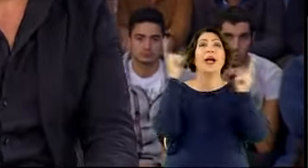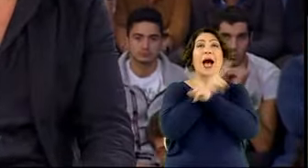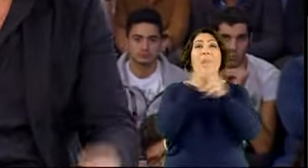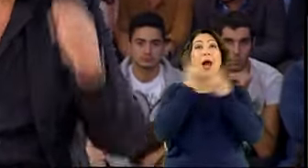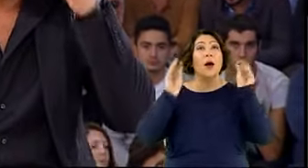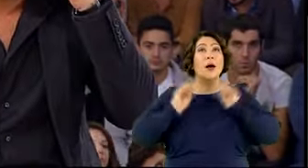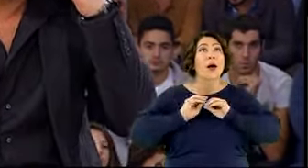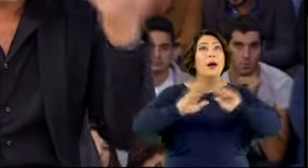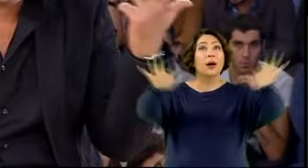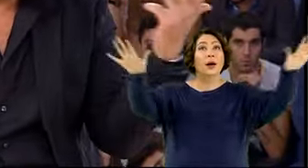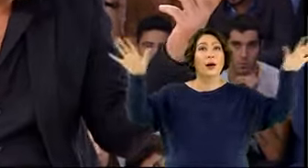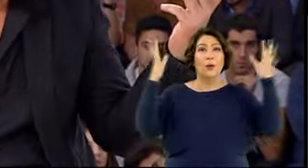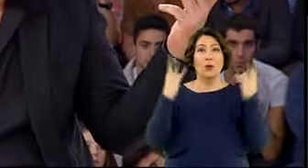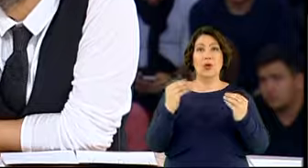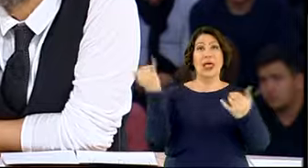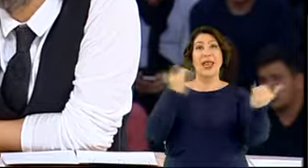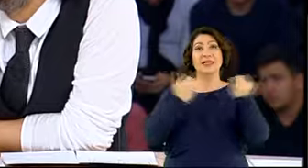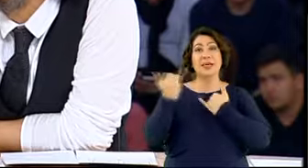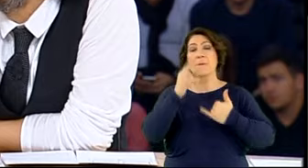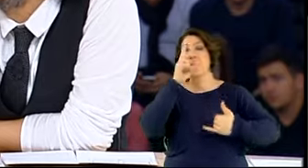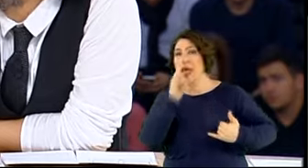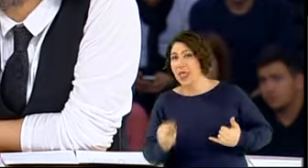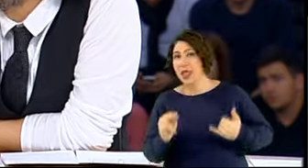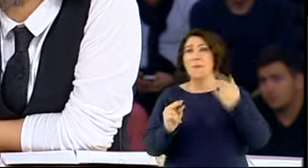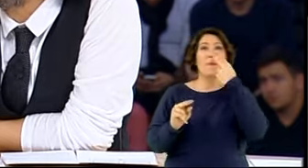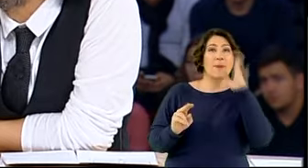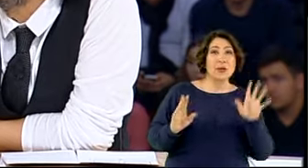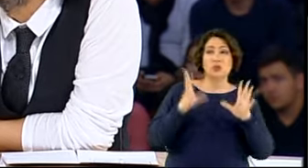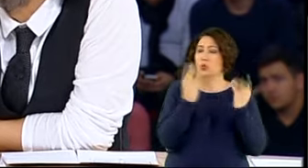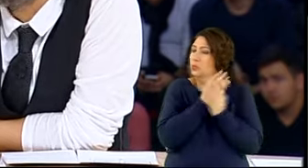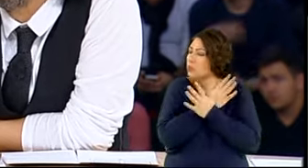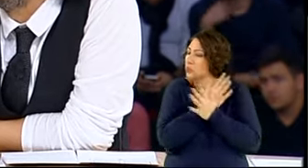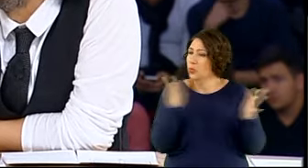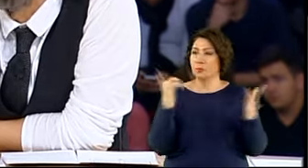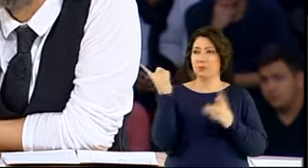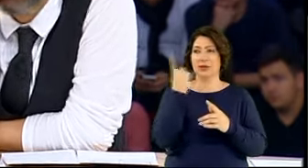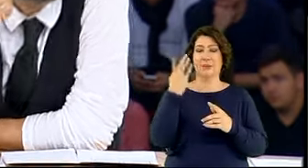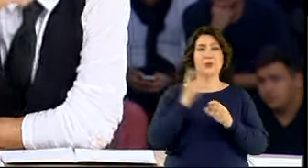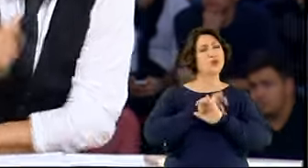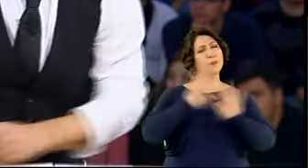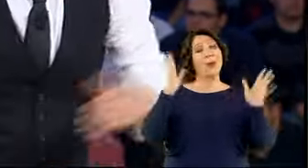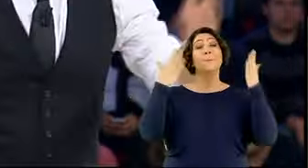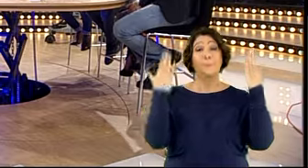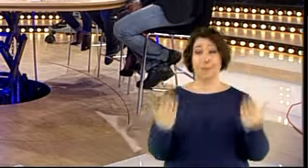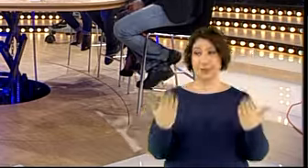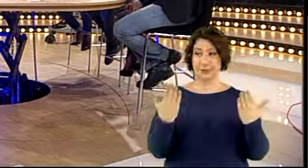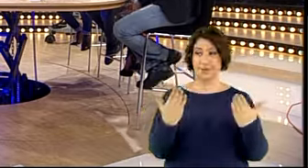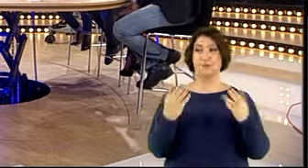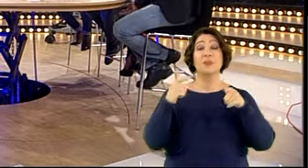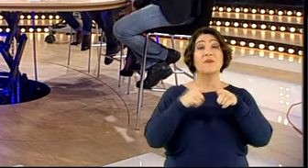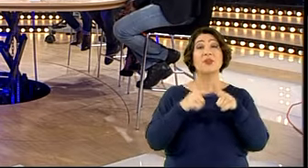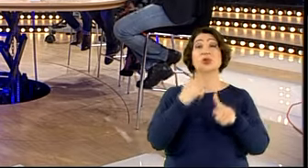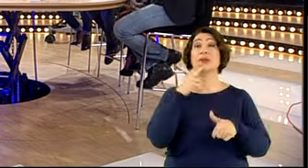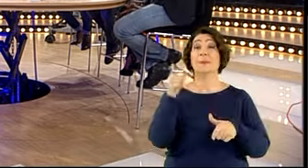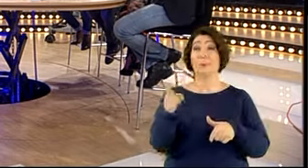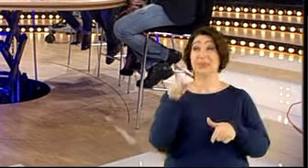Ya. Abi eleştirileri çok... okuyorsun, beğenenlerin sözlerini okuyorsun. Evet, çok mucizevi bir şey yani. Hani... Harikulade, evet. Harikulade. Peki, Fatoş Hanım.